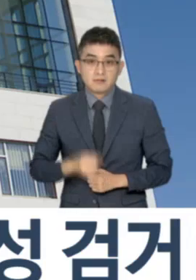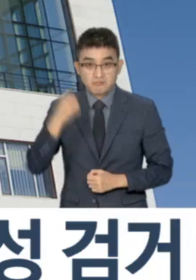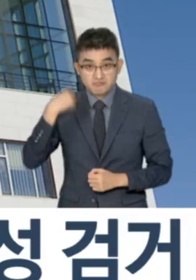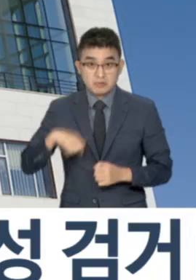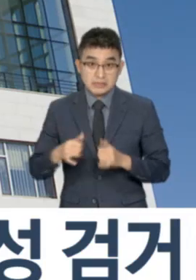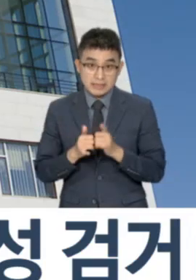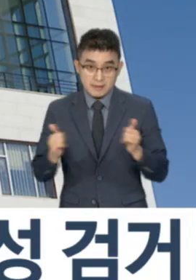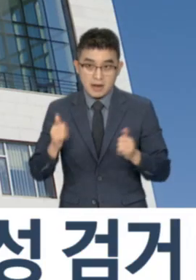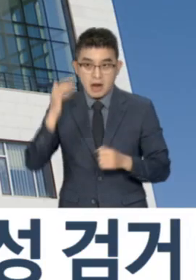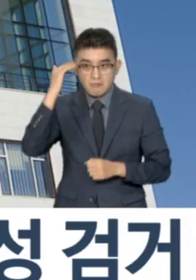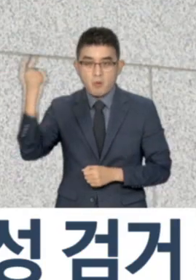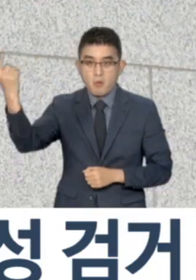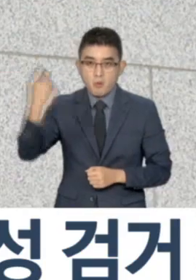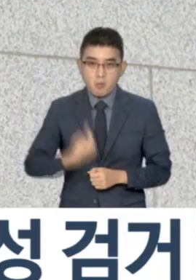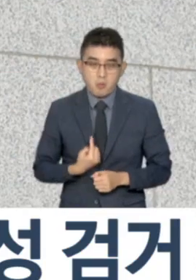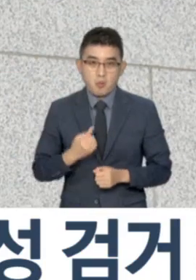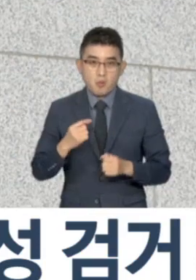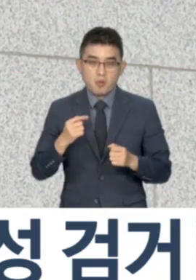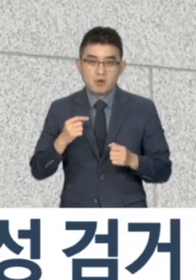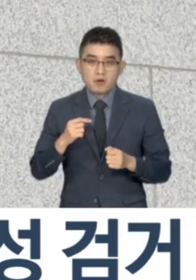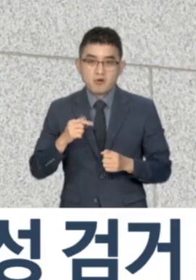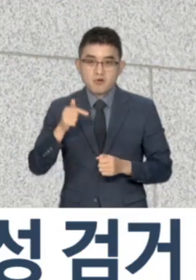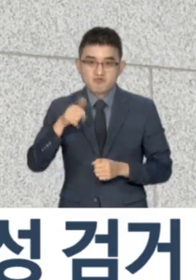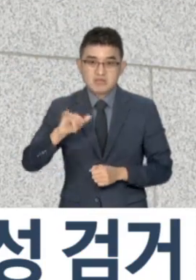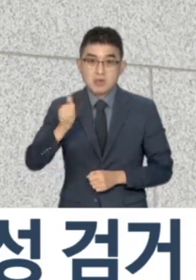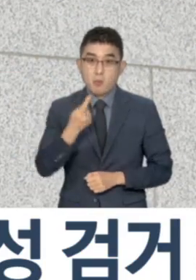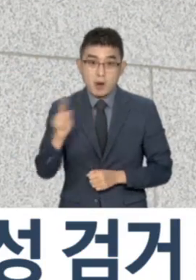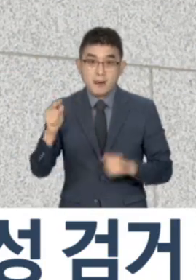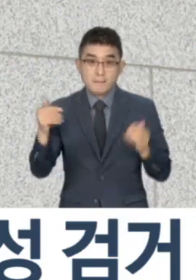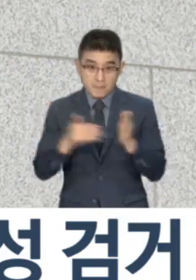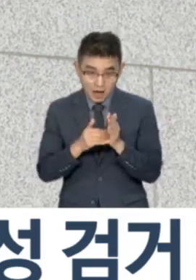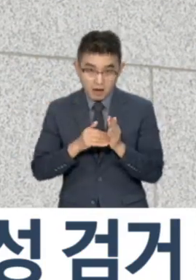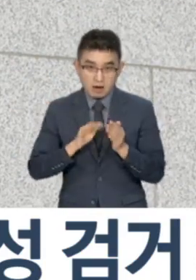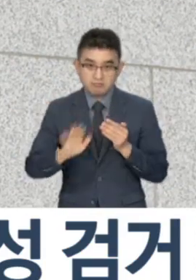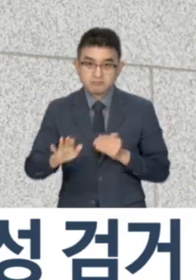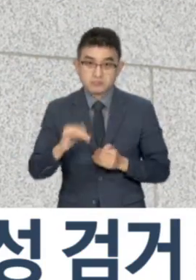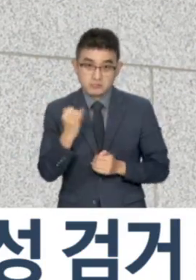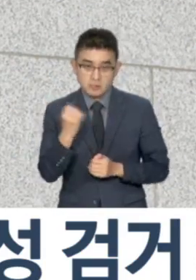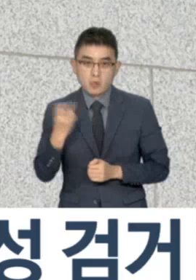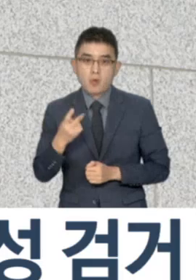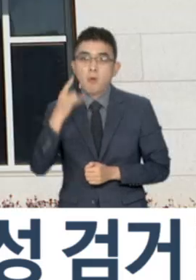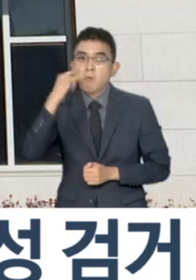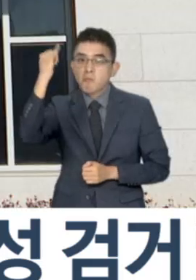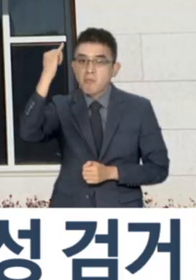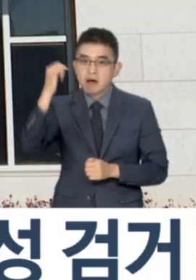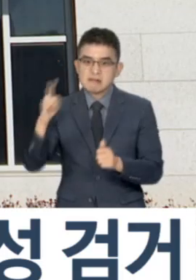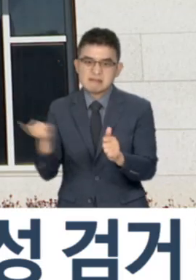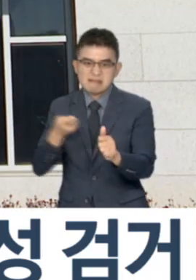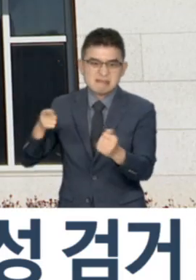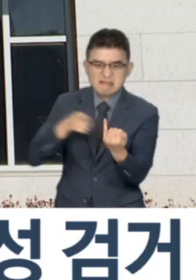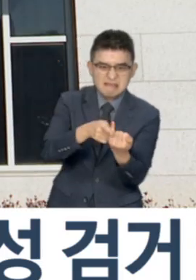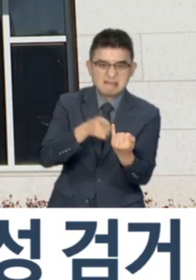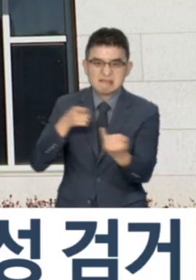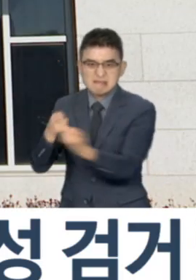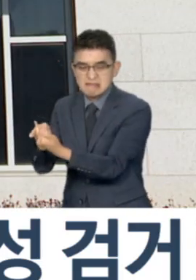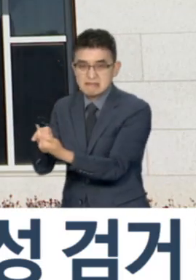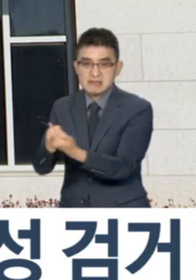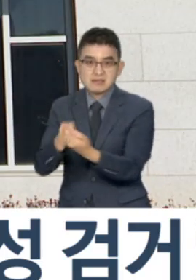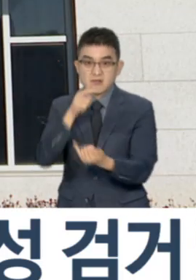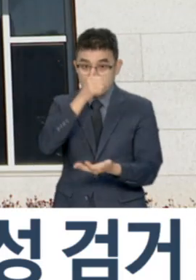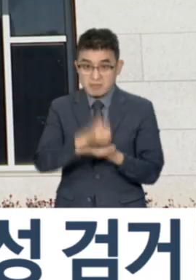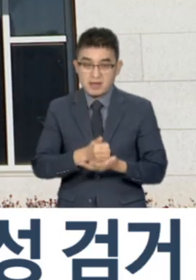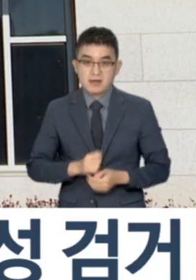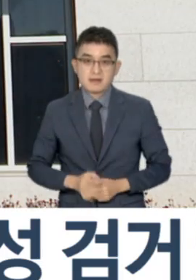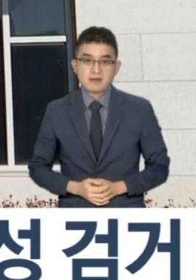중국인인 30대 여성과 중국 국적의 어머니 60대 여성에게 흉기를 휘둘러 숨지게 한 혐의를 받고 있습니다 또